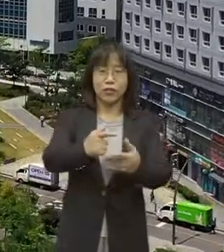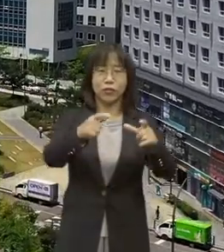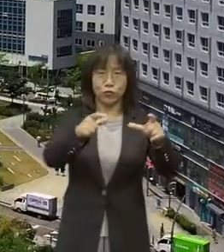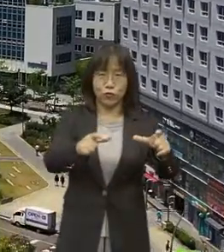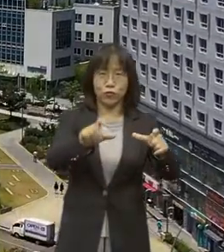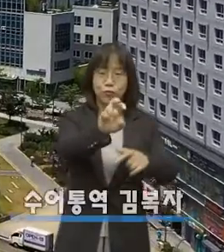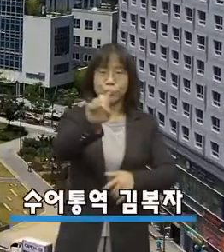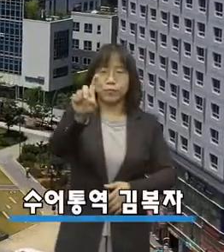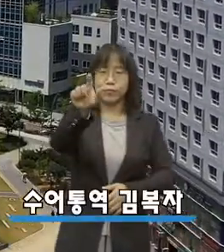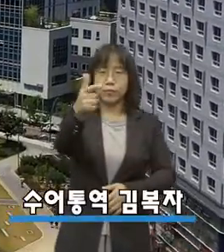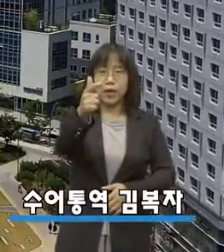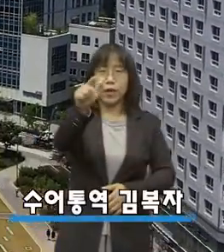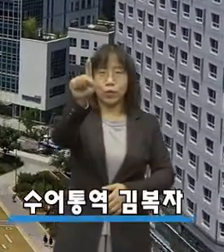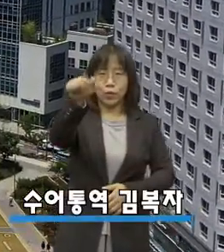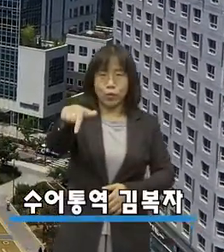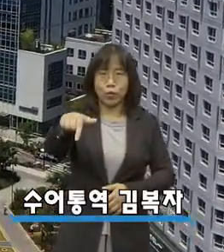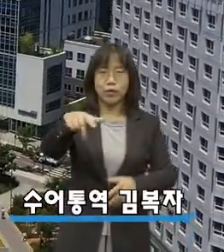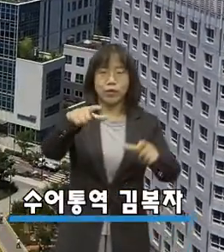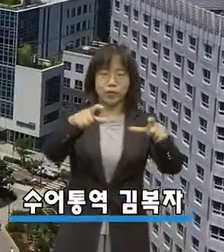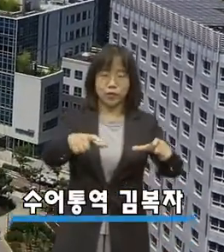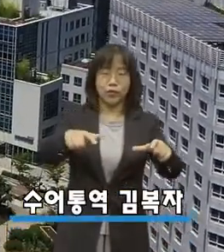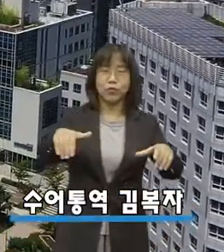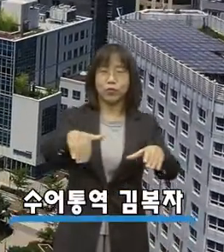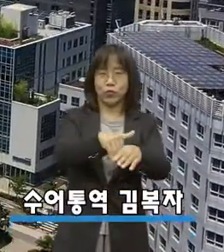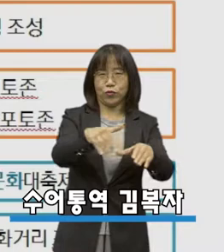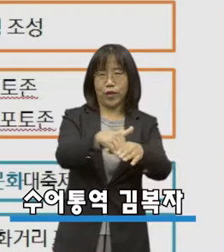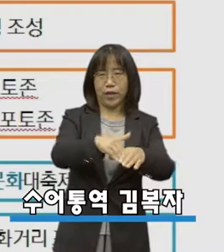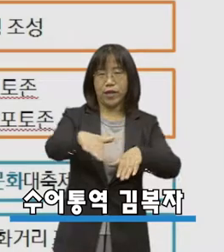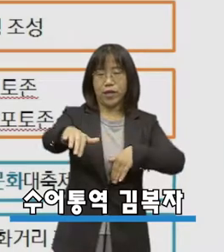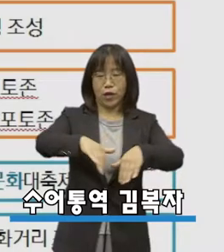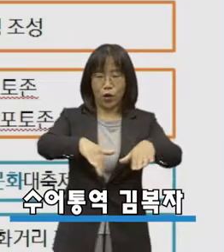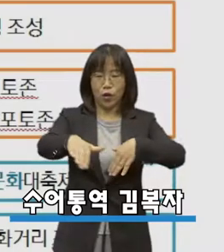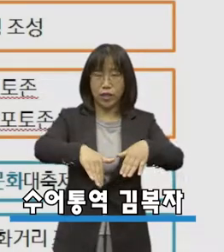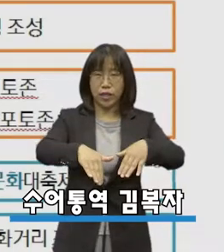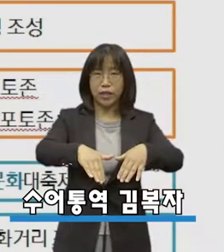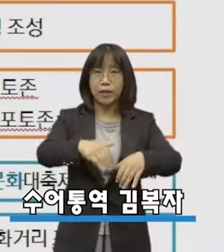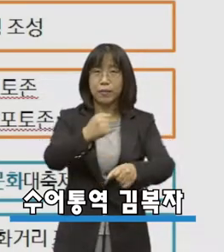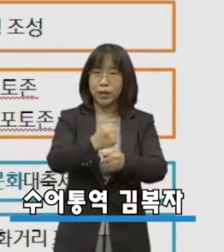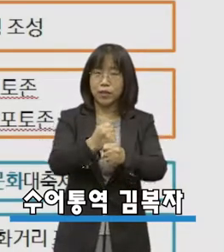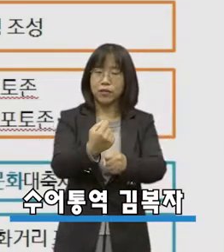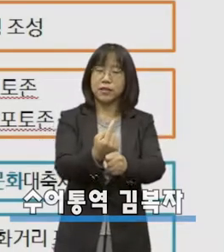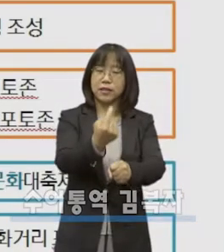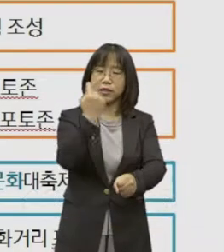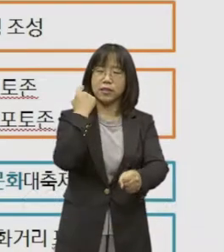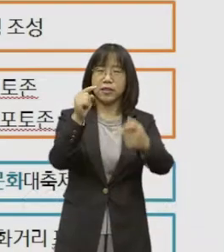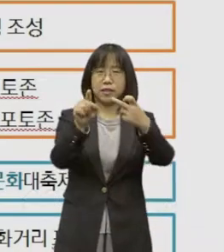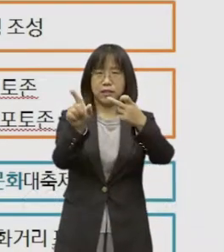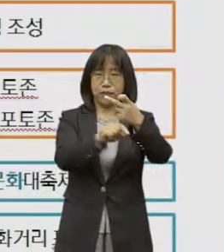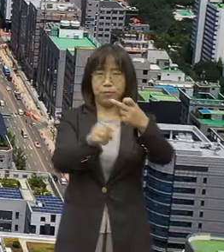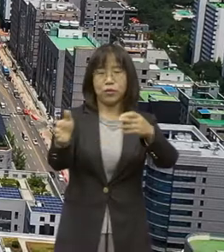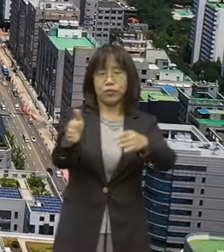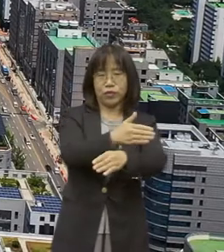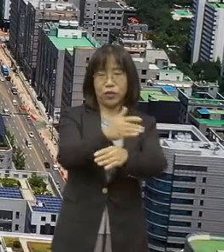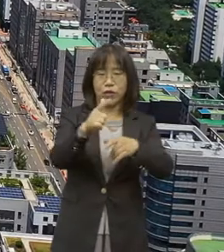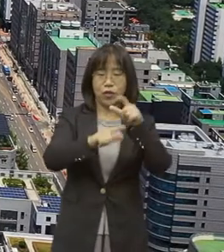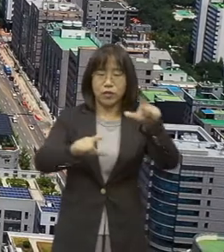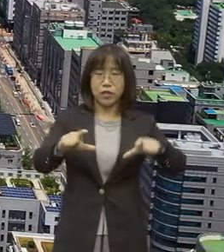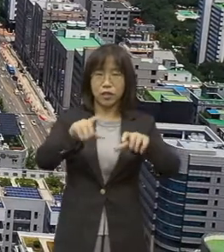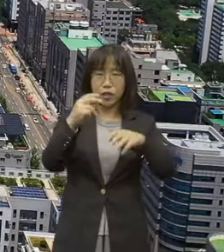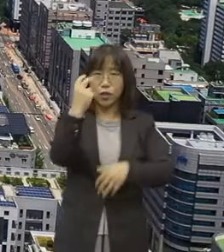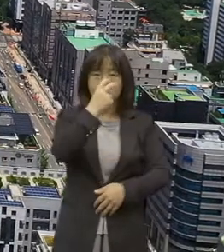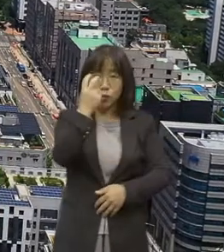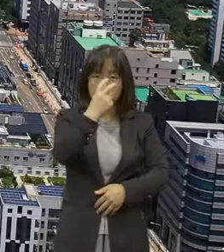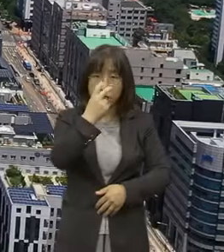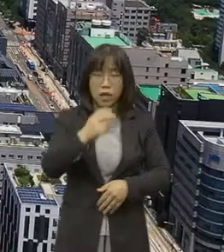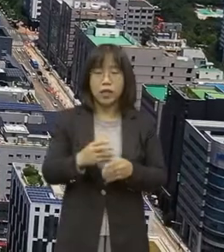강서구 마곡지구 문화의 거리 조성 사업은 지난 2019년 12월부터 현장조사와 주민 설문조사 등의 과정을